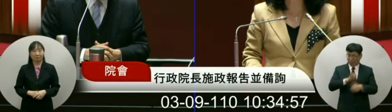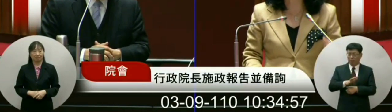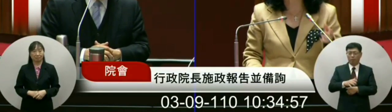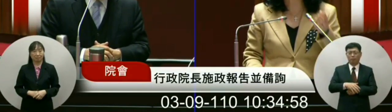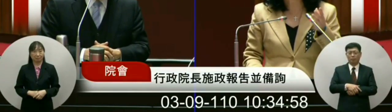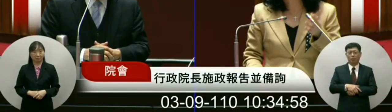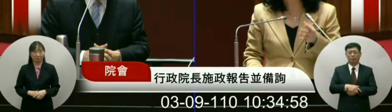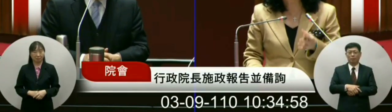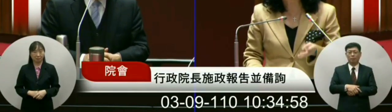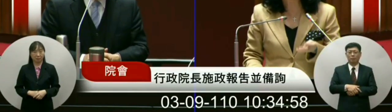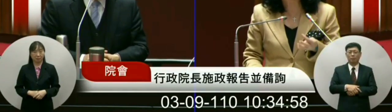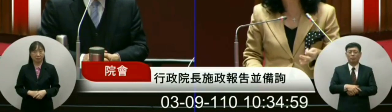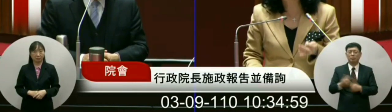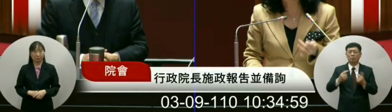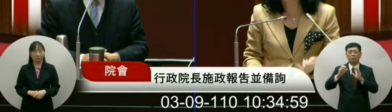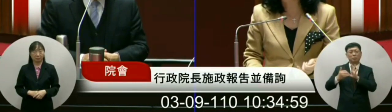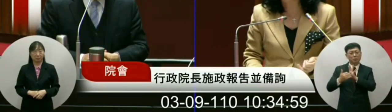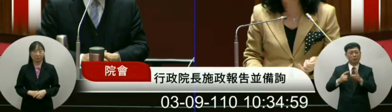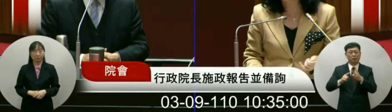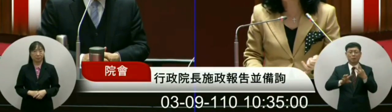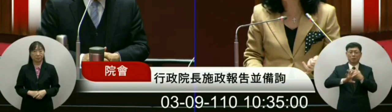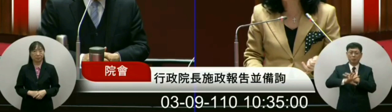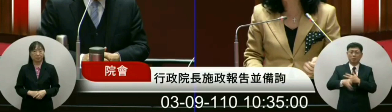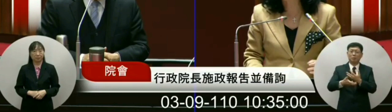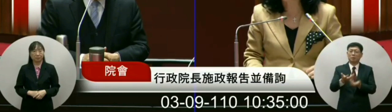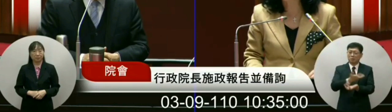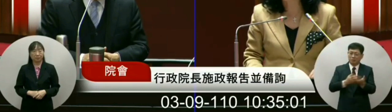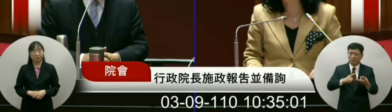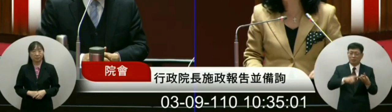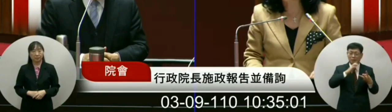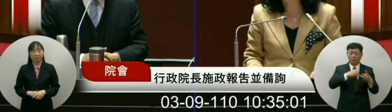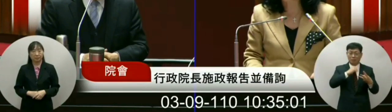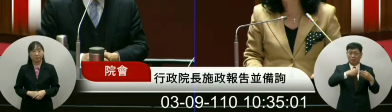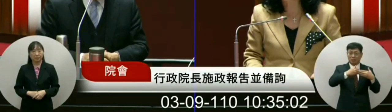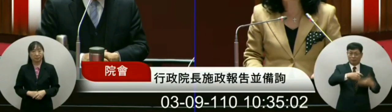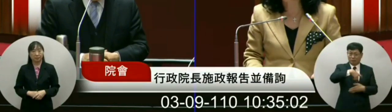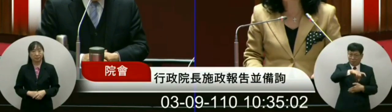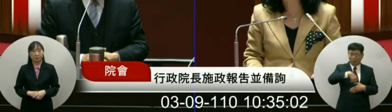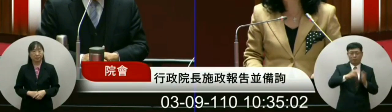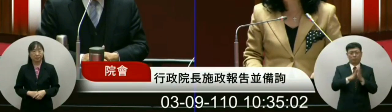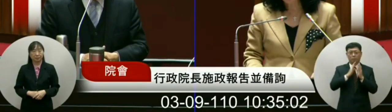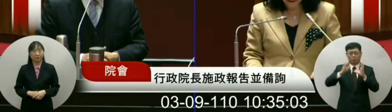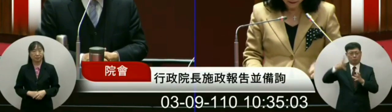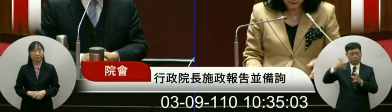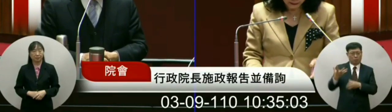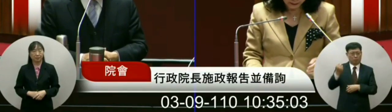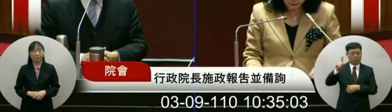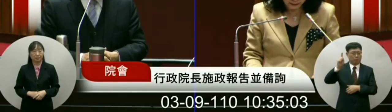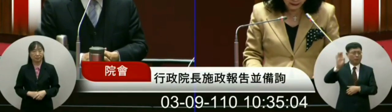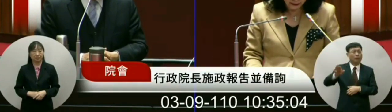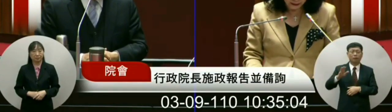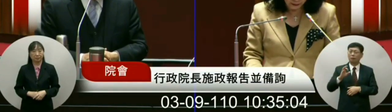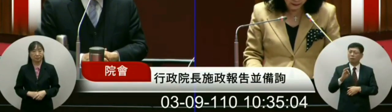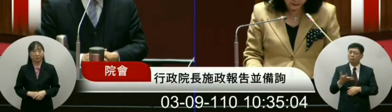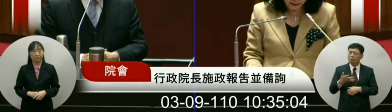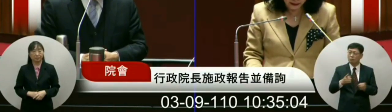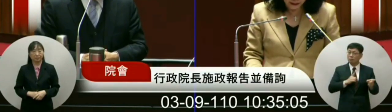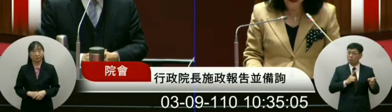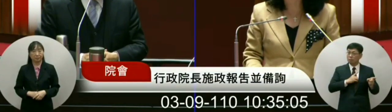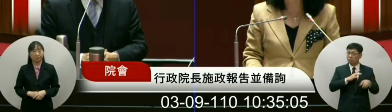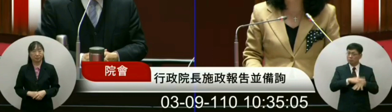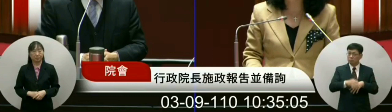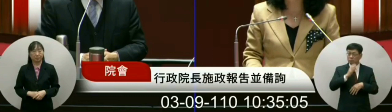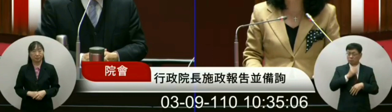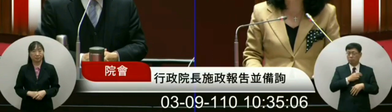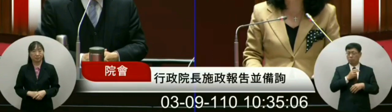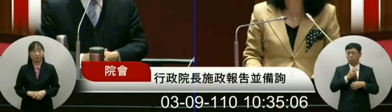道，就是说，国防、外交、两岸这部分是总统的职权嘛，对不对？那为什么你会去指